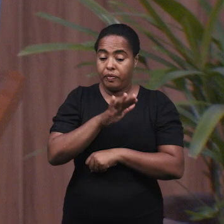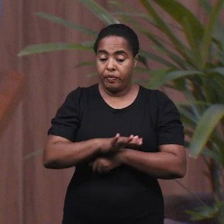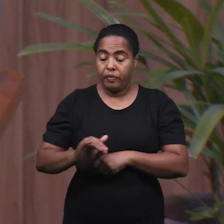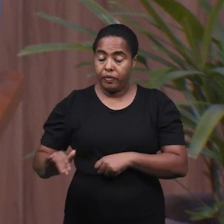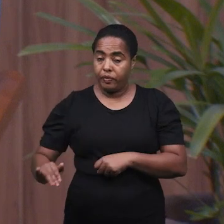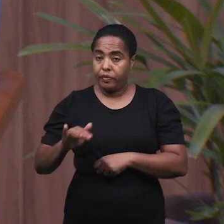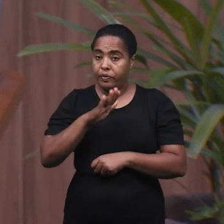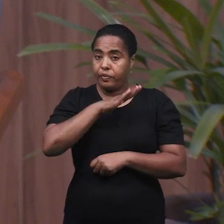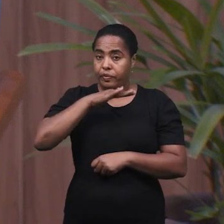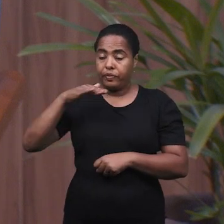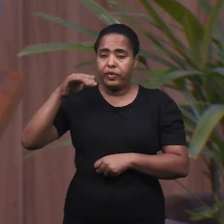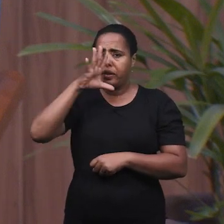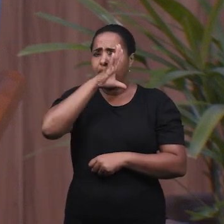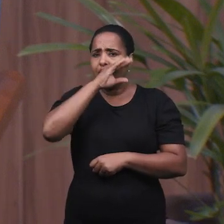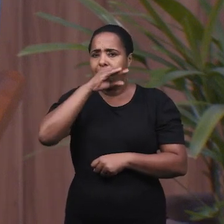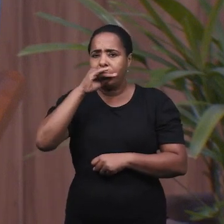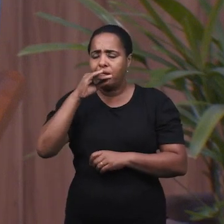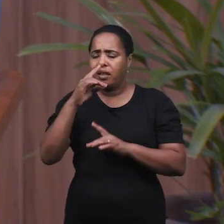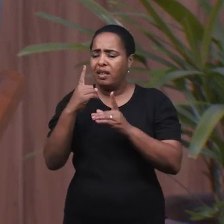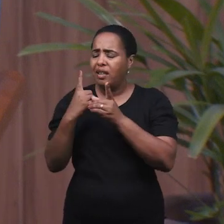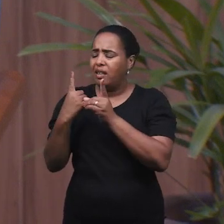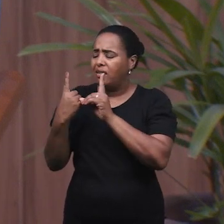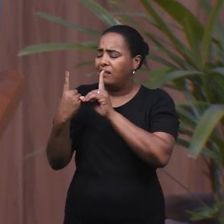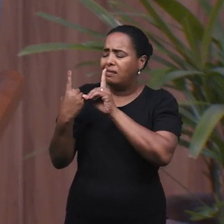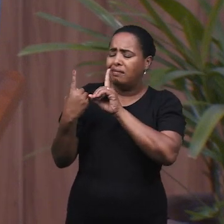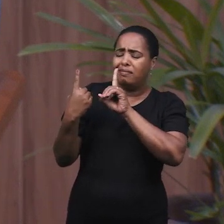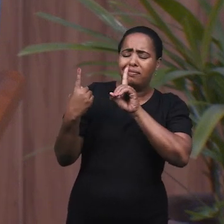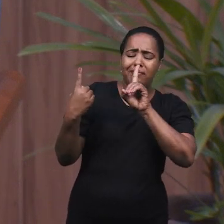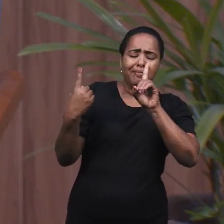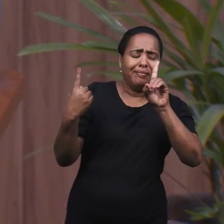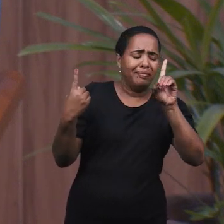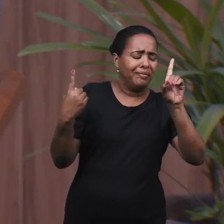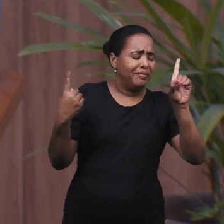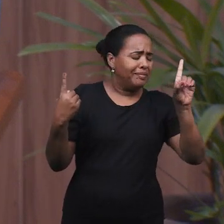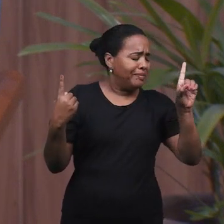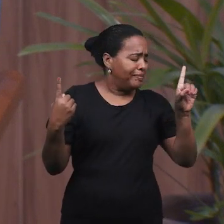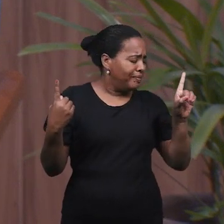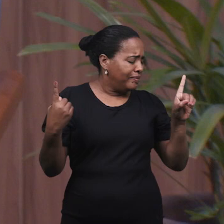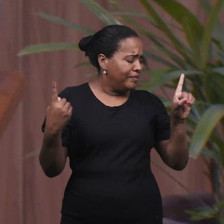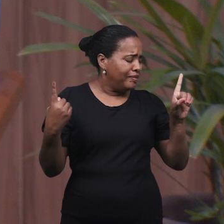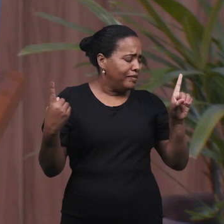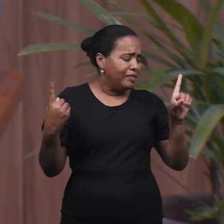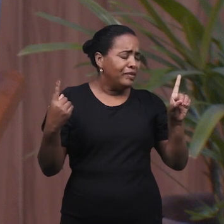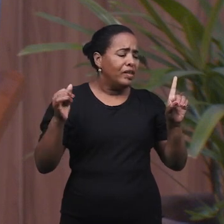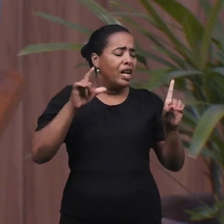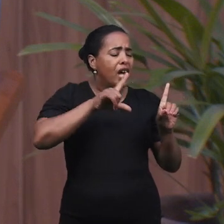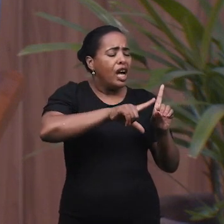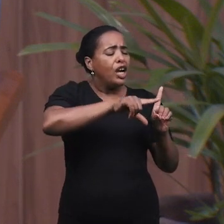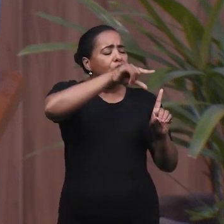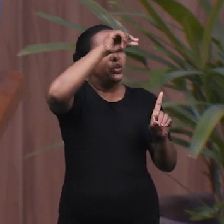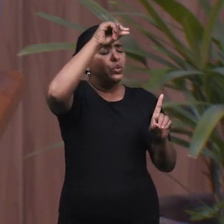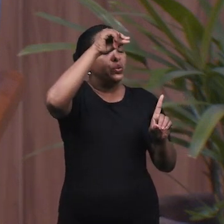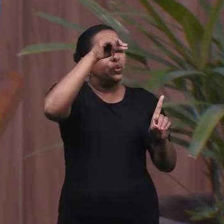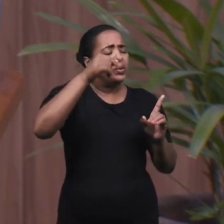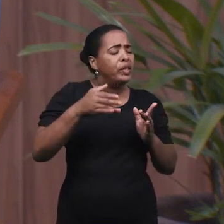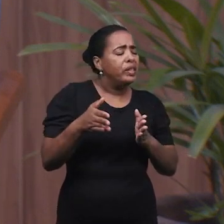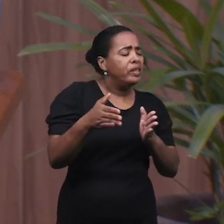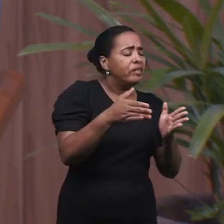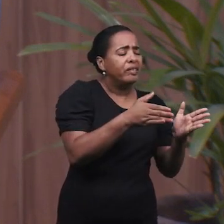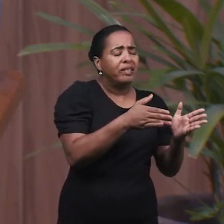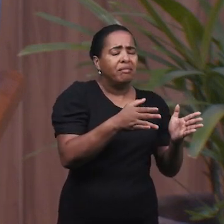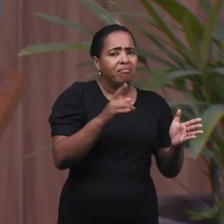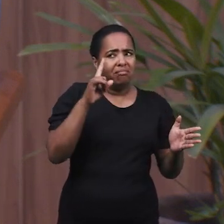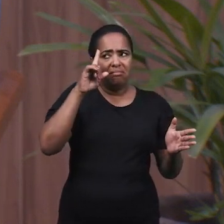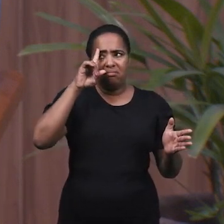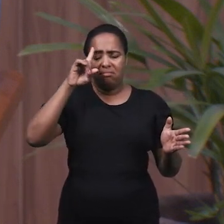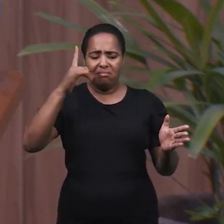Quand l'enfant, l'intermédiaire et l'adolescent s'éloignent du Seigneur, il prend un chemin que Dieu ne